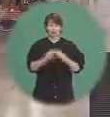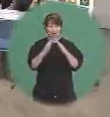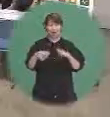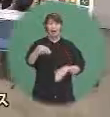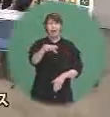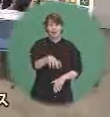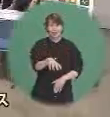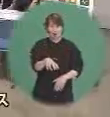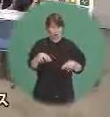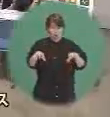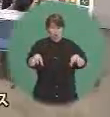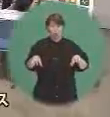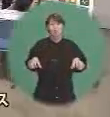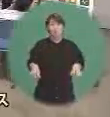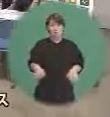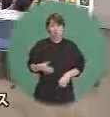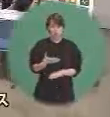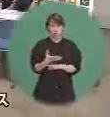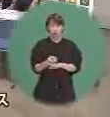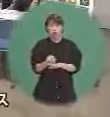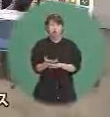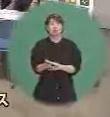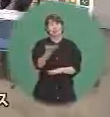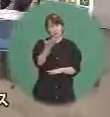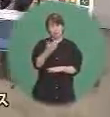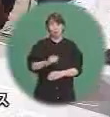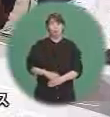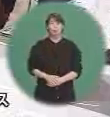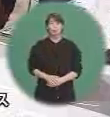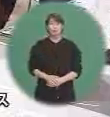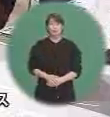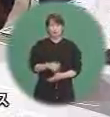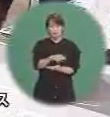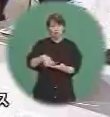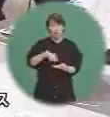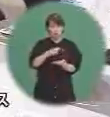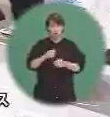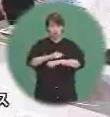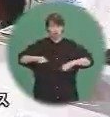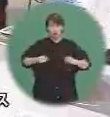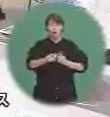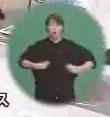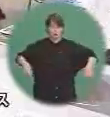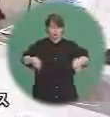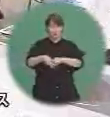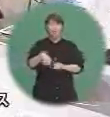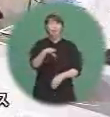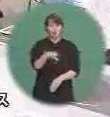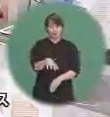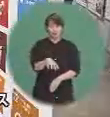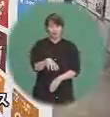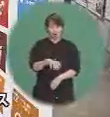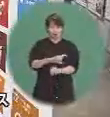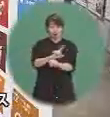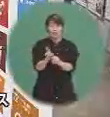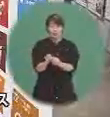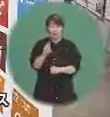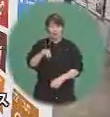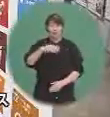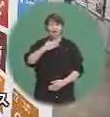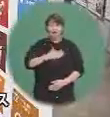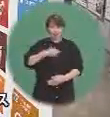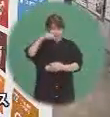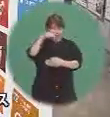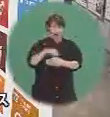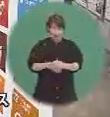会場には90以上のブースが出展し、郡山広域圏のブースでは SDGs に理解